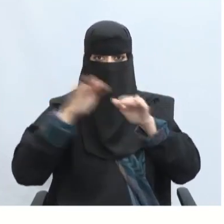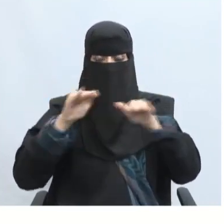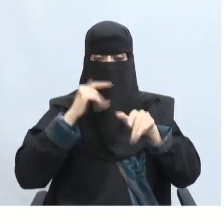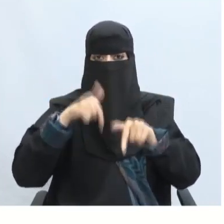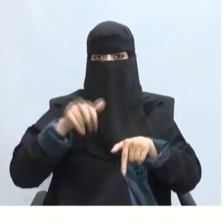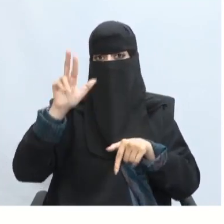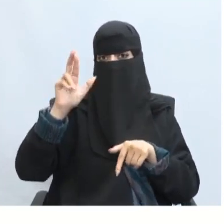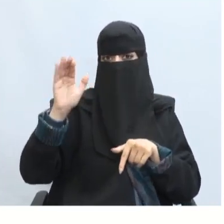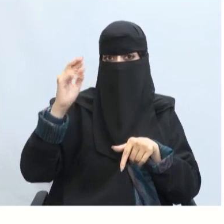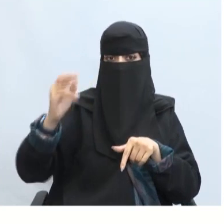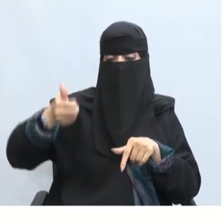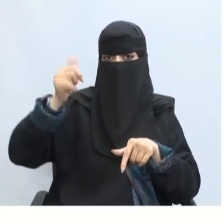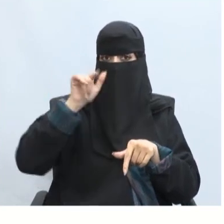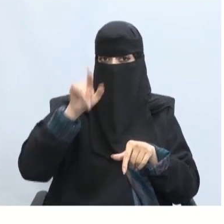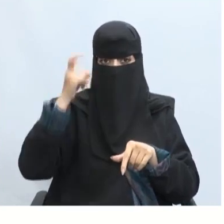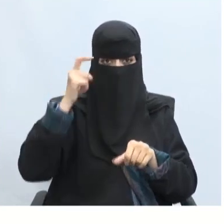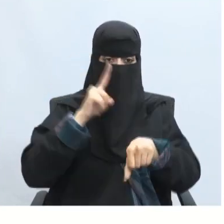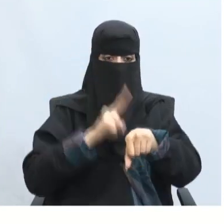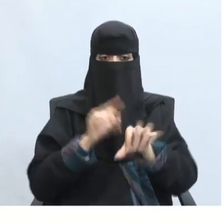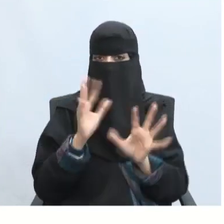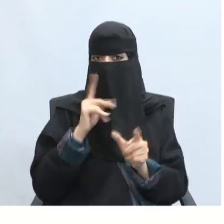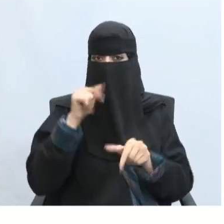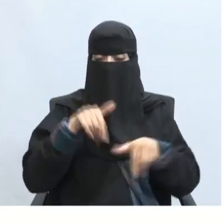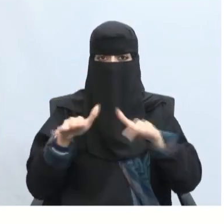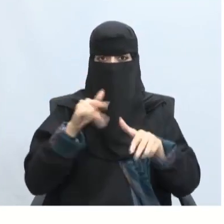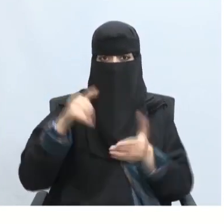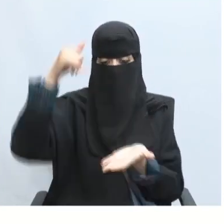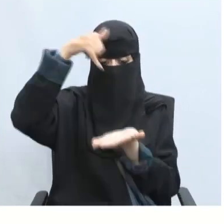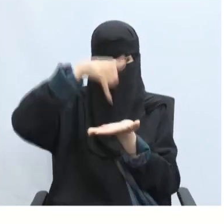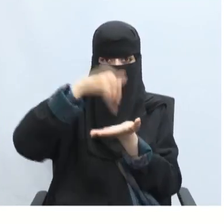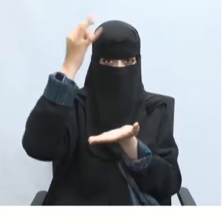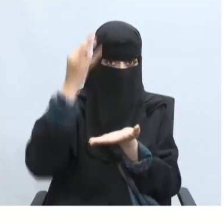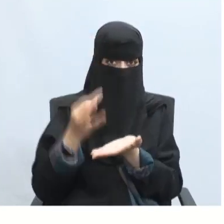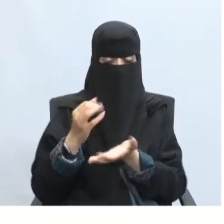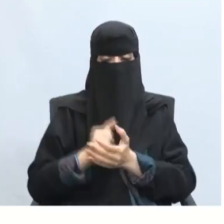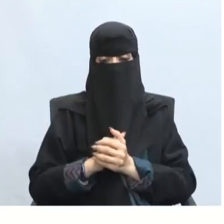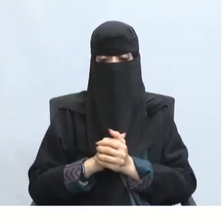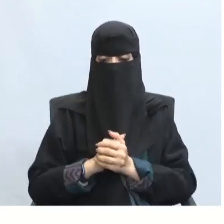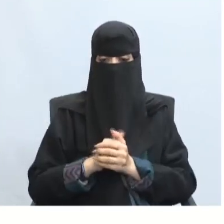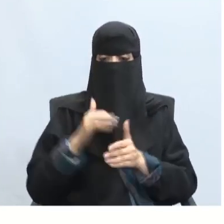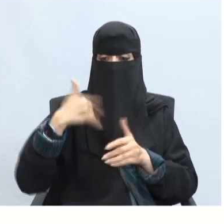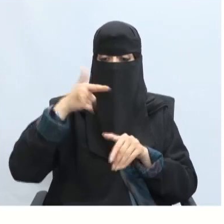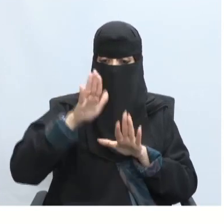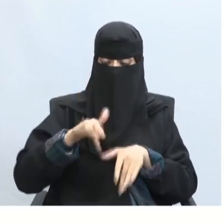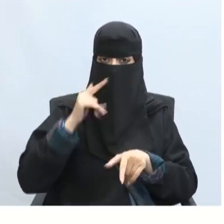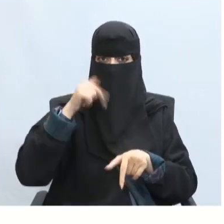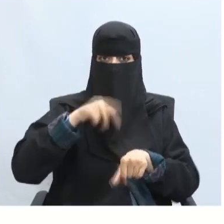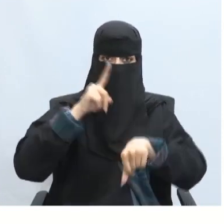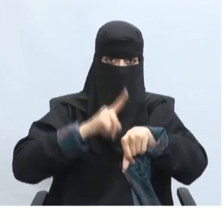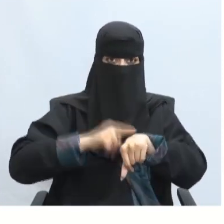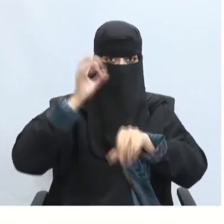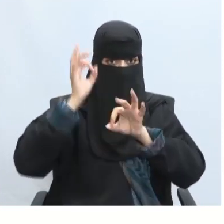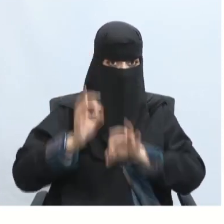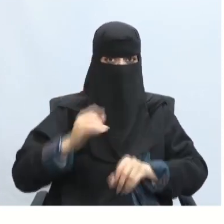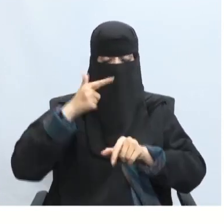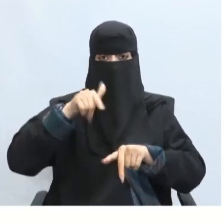موجرام في معرفه زمن حدوث الزلزال في البؤره بدقه كذلك في زمن حدوث الزلازل